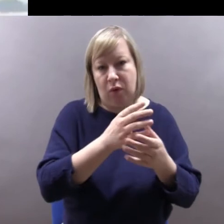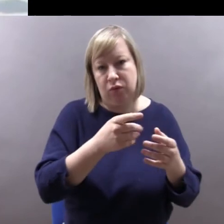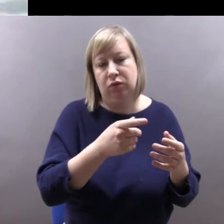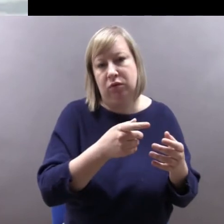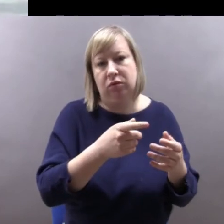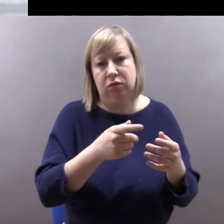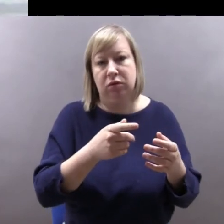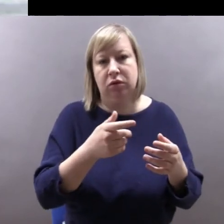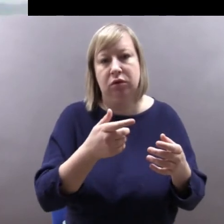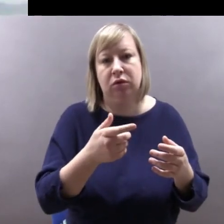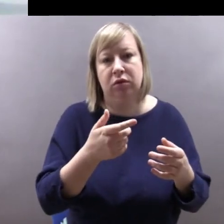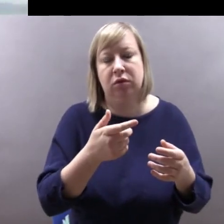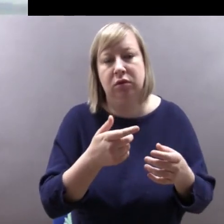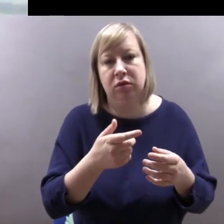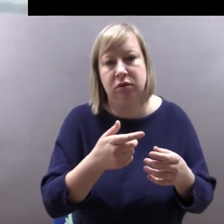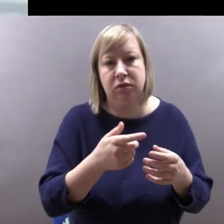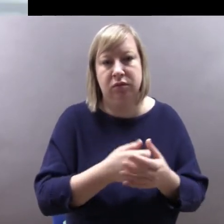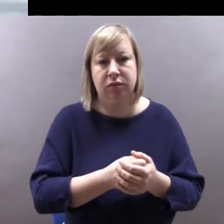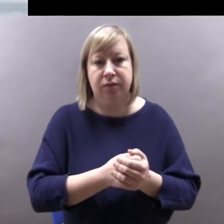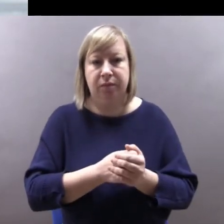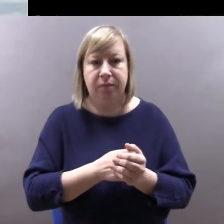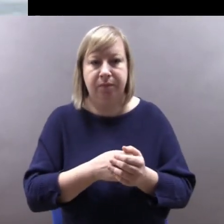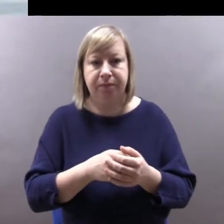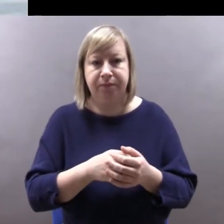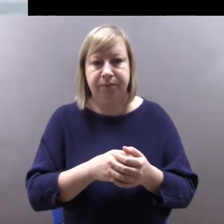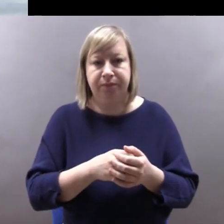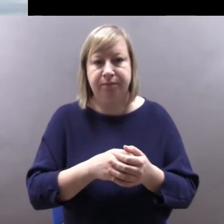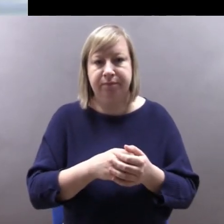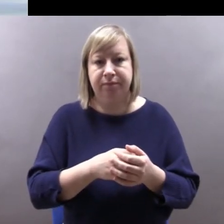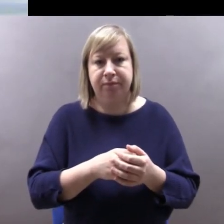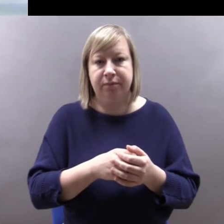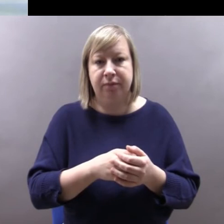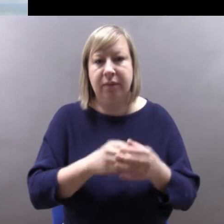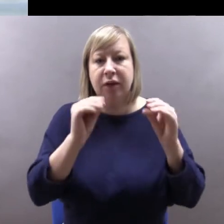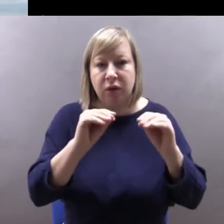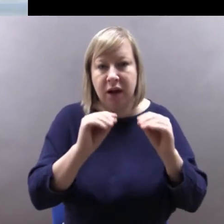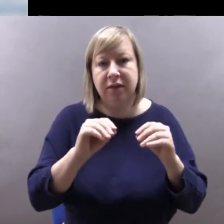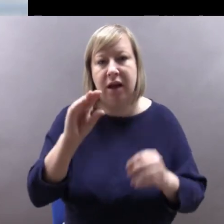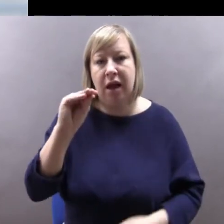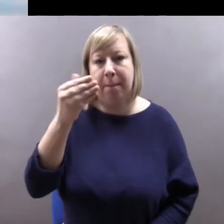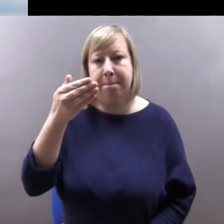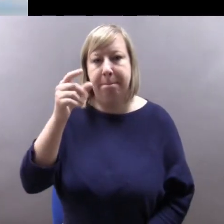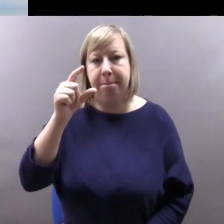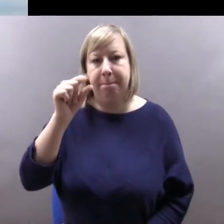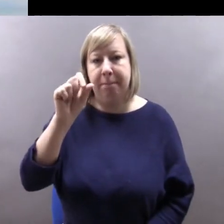Edukacja, trudne słowo, empatia. I to tyle chyba, co chciałbym dodać.